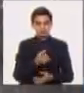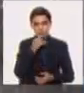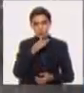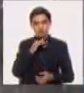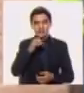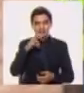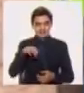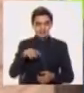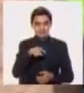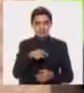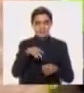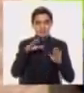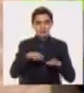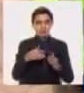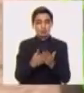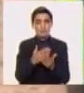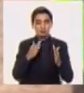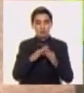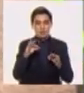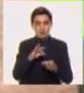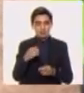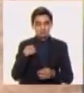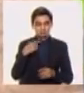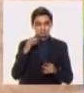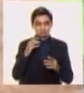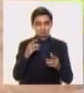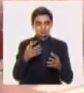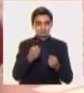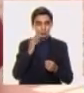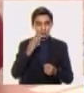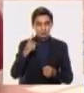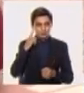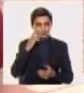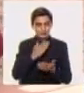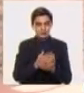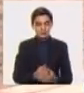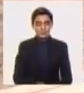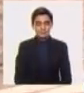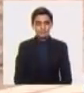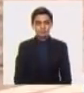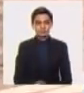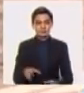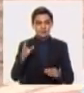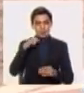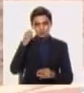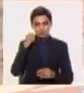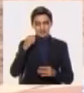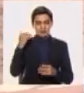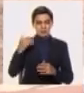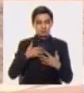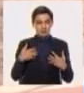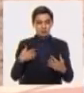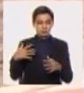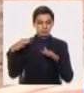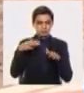жұрты осында тұрғызылып жатқан жаңа үйлерден үмітті. Лес Өзбекстаннан өлген малдың бәрі алып келген.